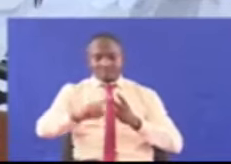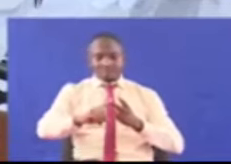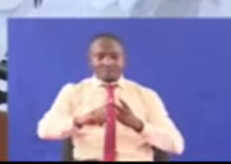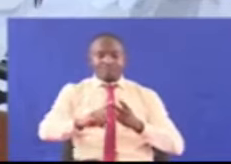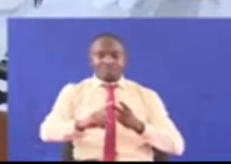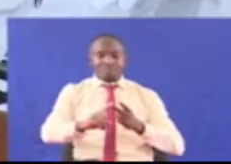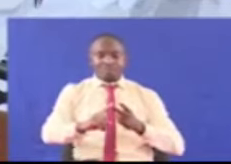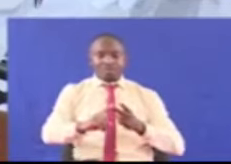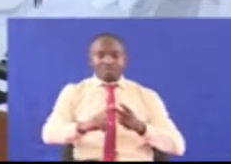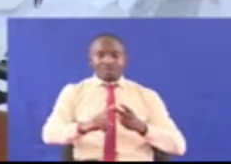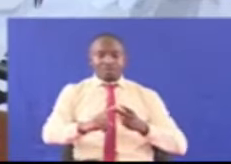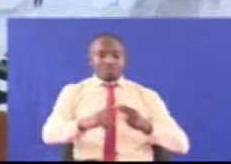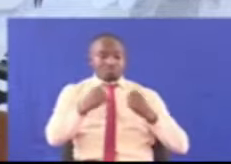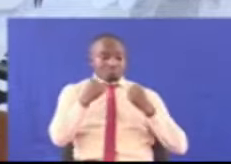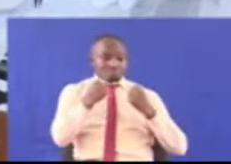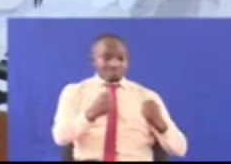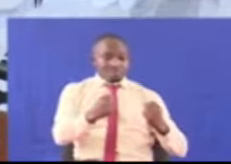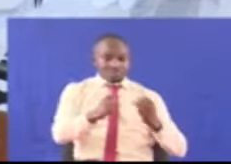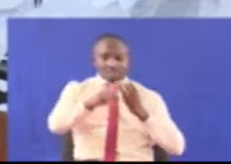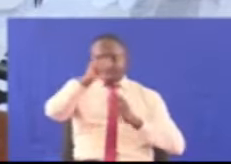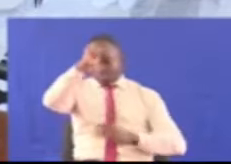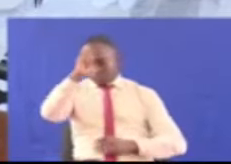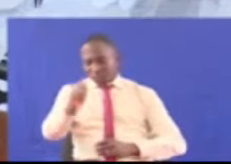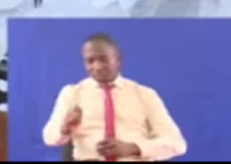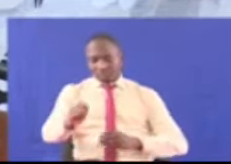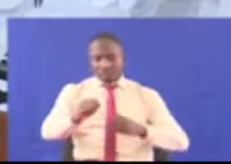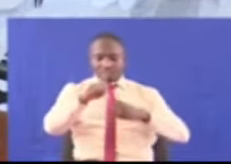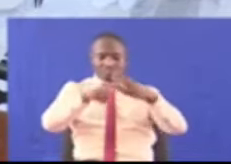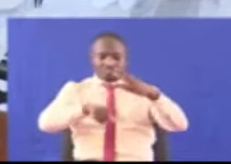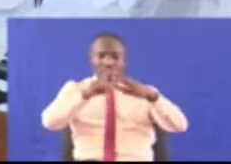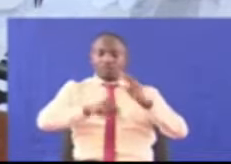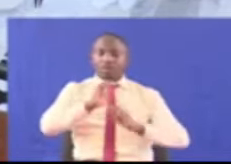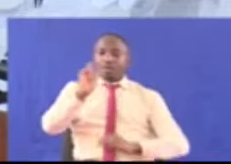confidence, discipline.